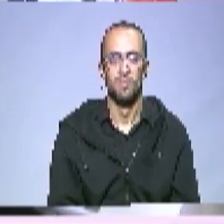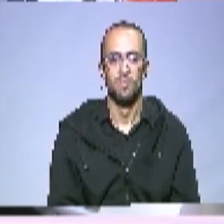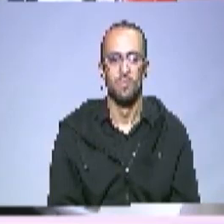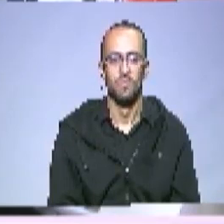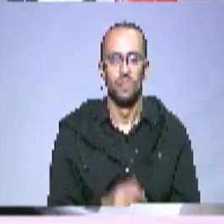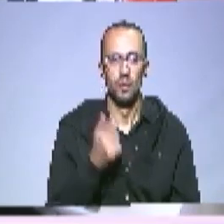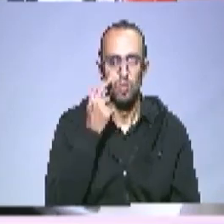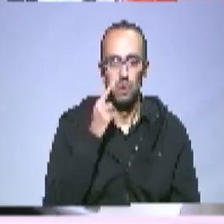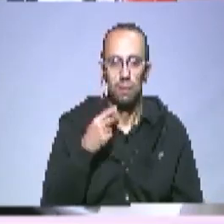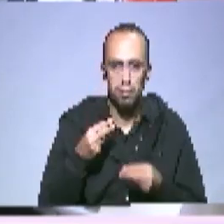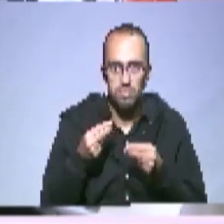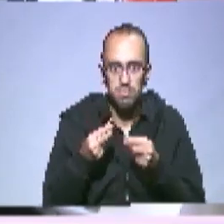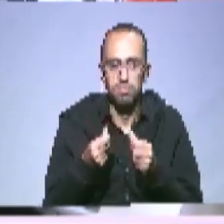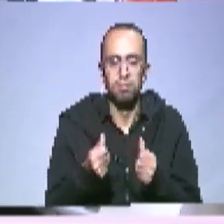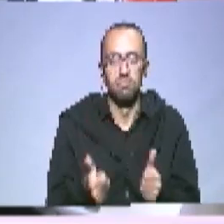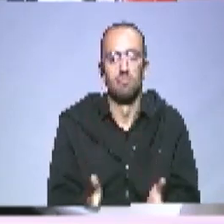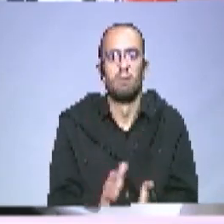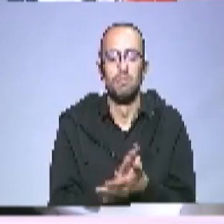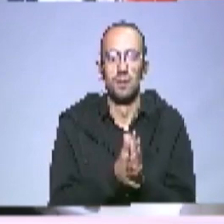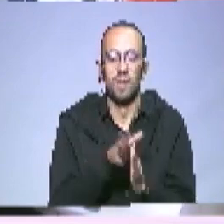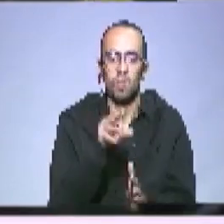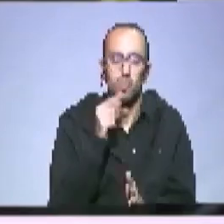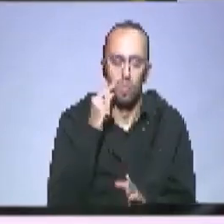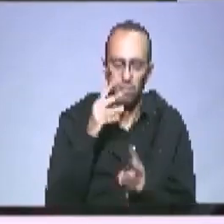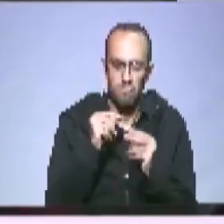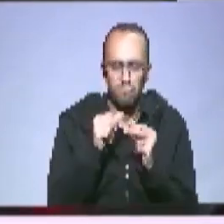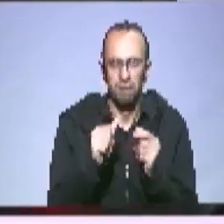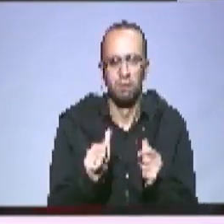السكر يدوب خالص يعني.